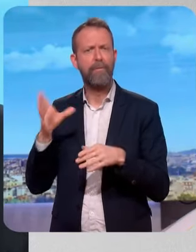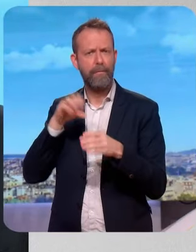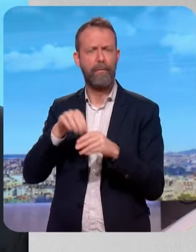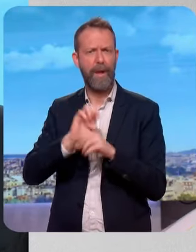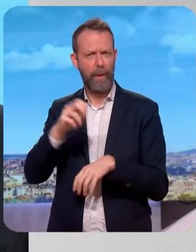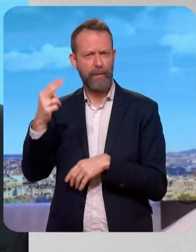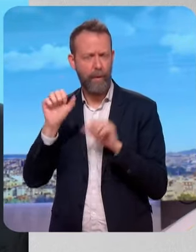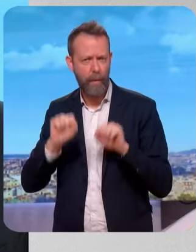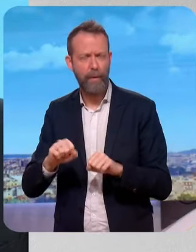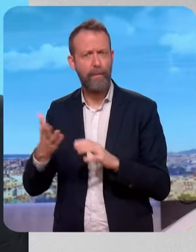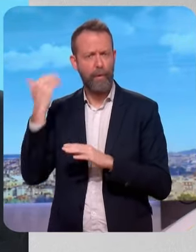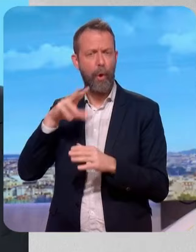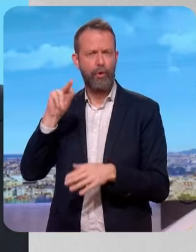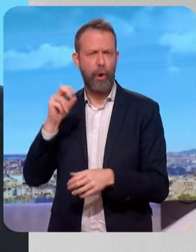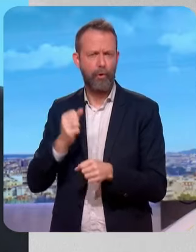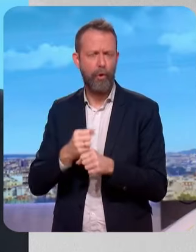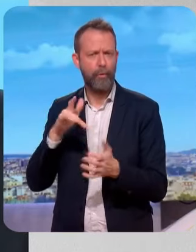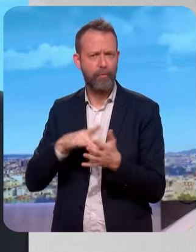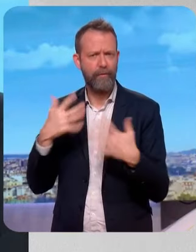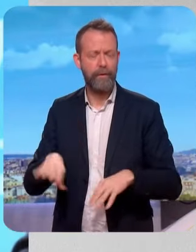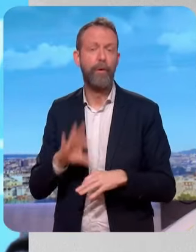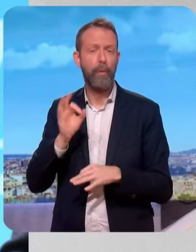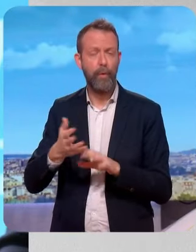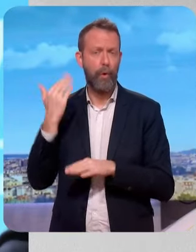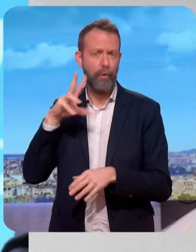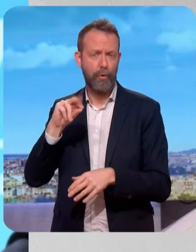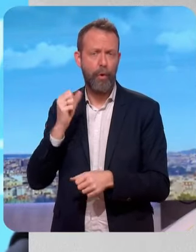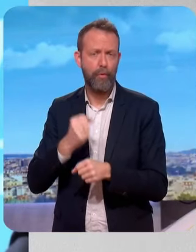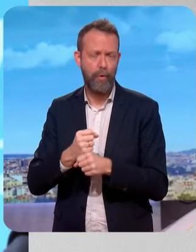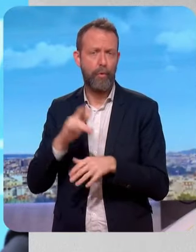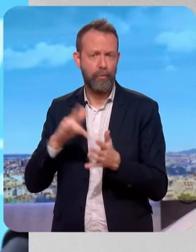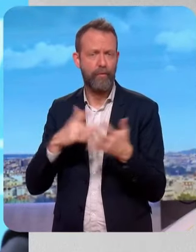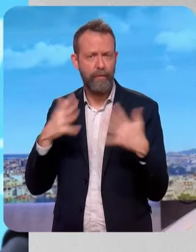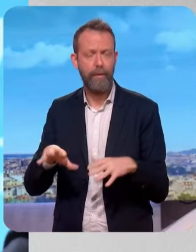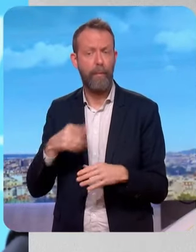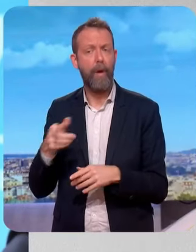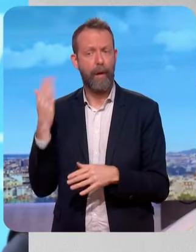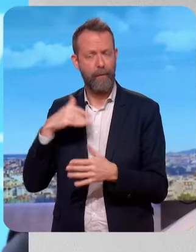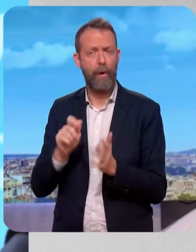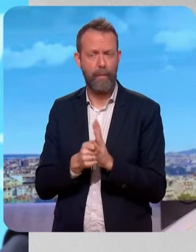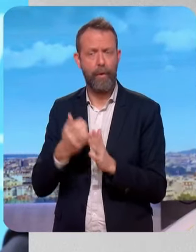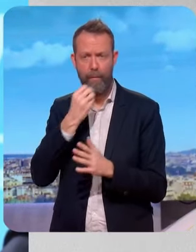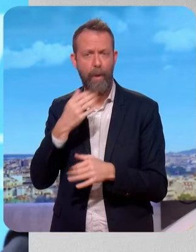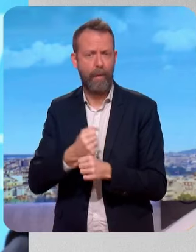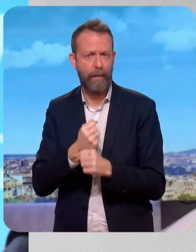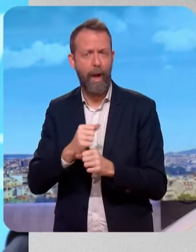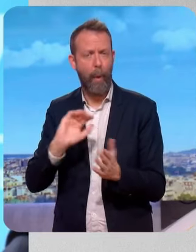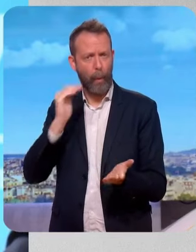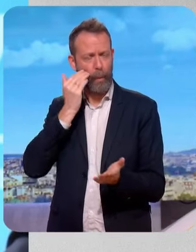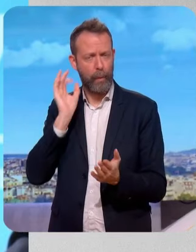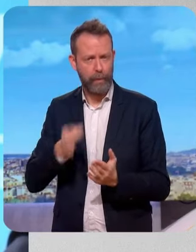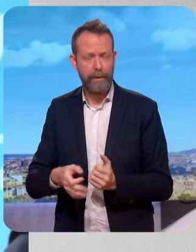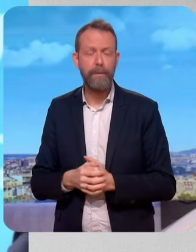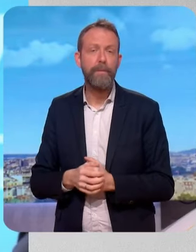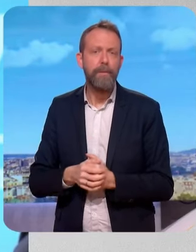nationale. Oui. Il y a été il y a 30 ans. Oui, voilà, il y a été il y a 30 ans. Et d'ailleurs, il avait fait un bon travail à l'Éducation nationale. C'était reconnu.